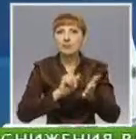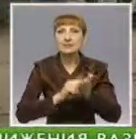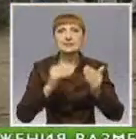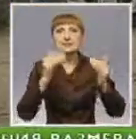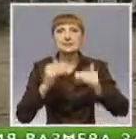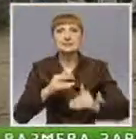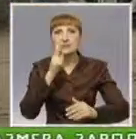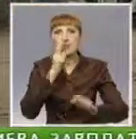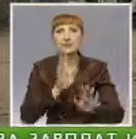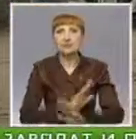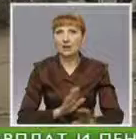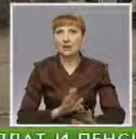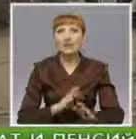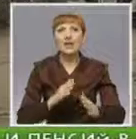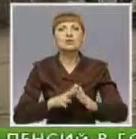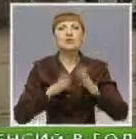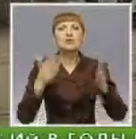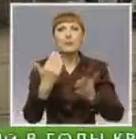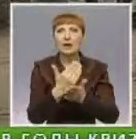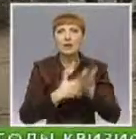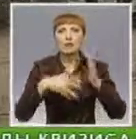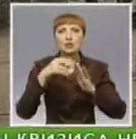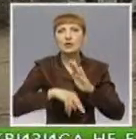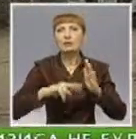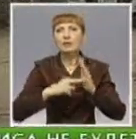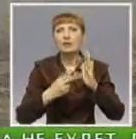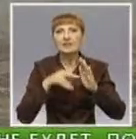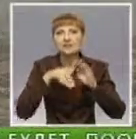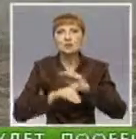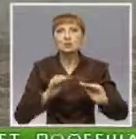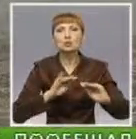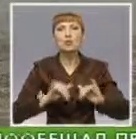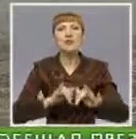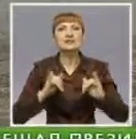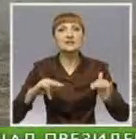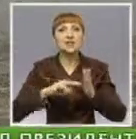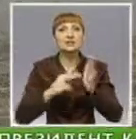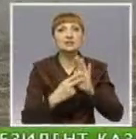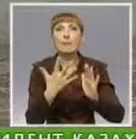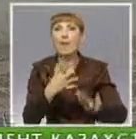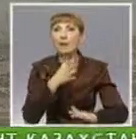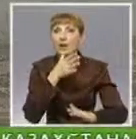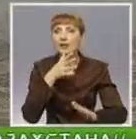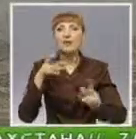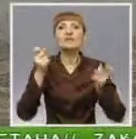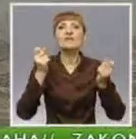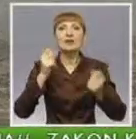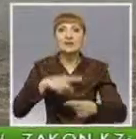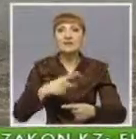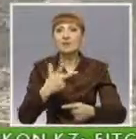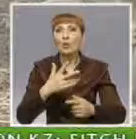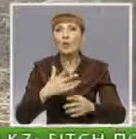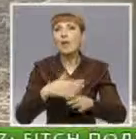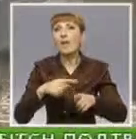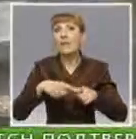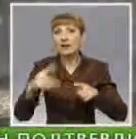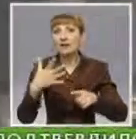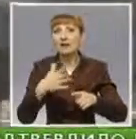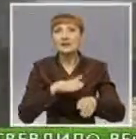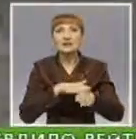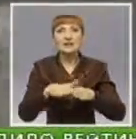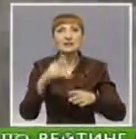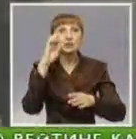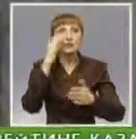платы. Масштабная программа включает и план инфраструктурного развития, рассчитанный на 5 лет. Он совпадает со 2-й пятилеткой реализации